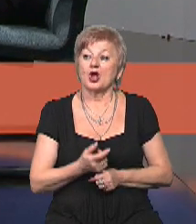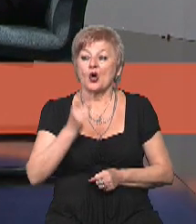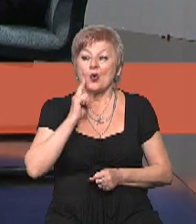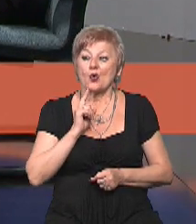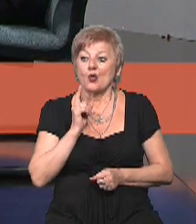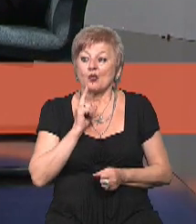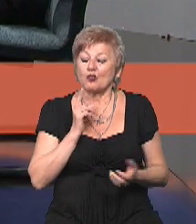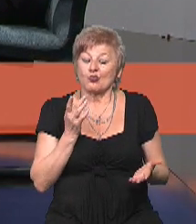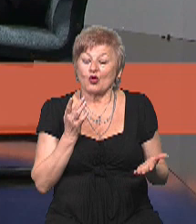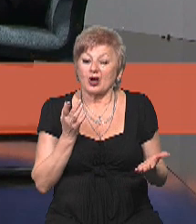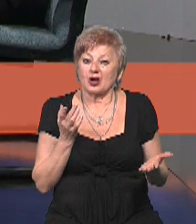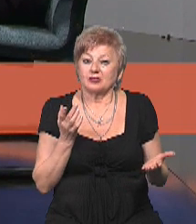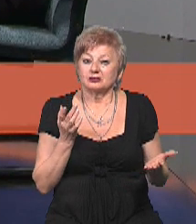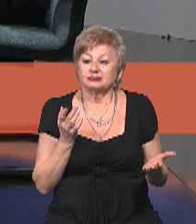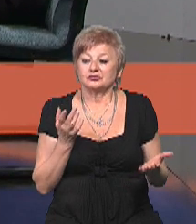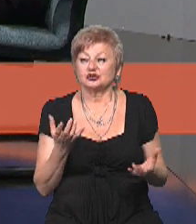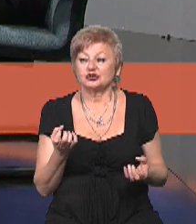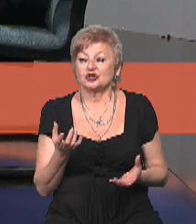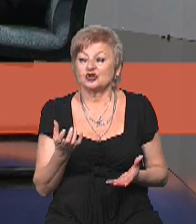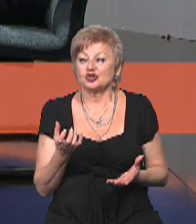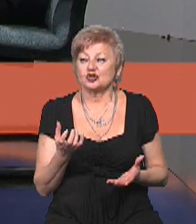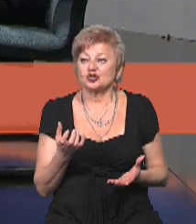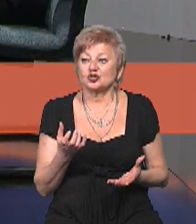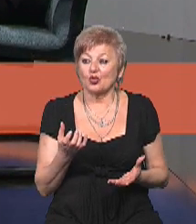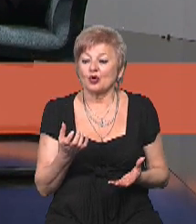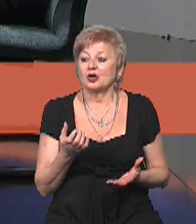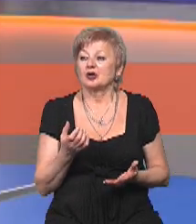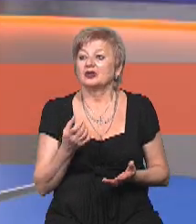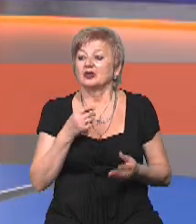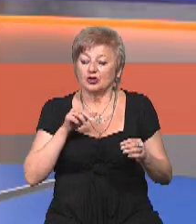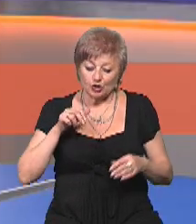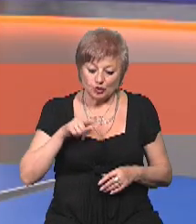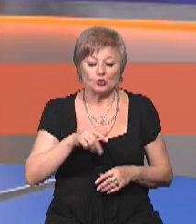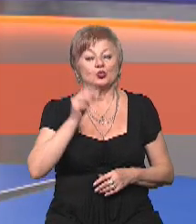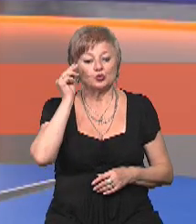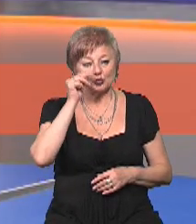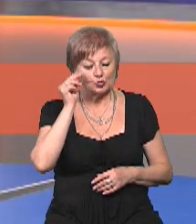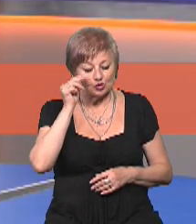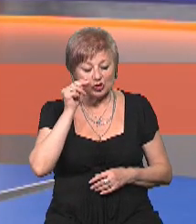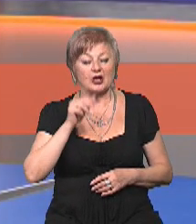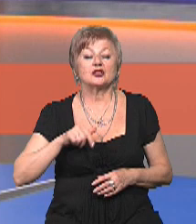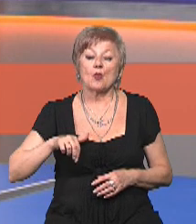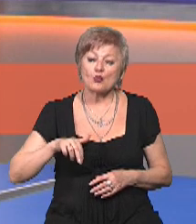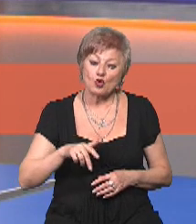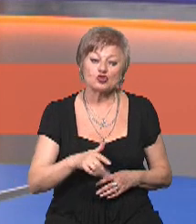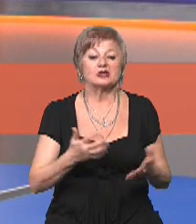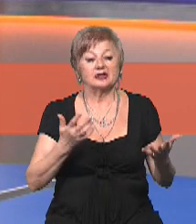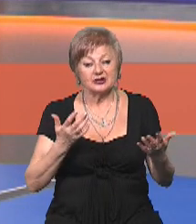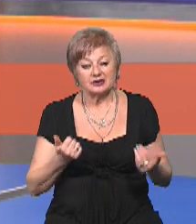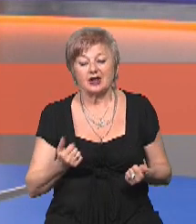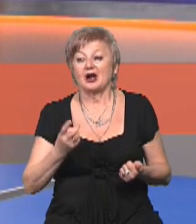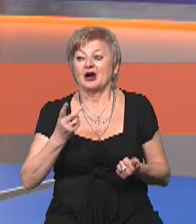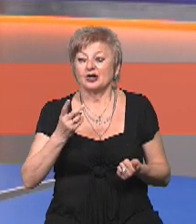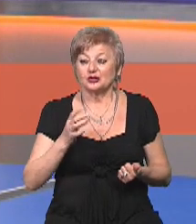поки що не позначається. Вони ще за інерцією йдуть, навчання вони пройшли. Але є